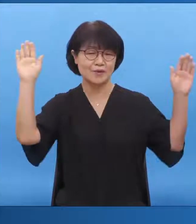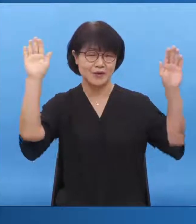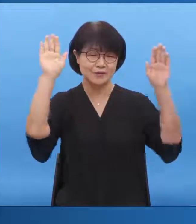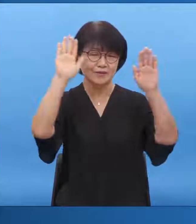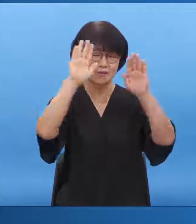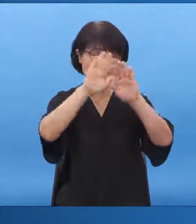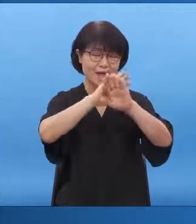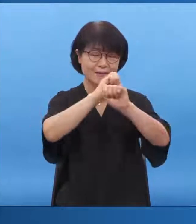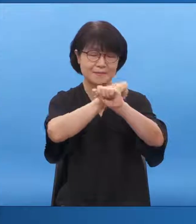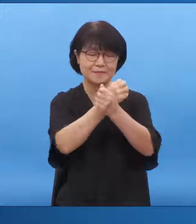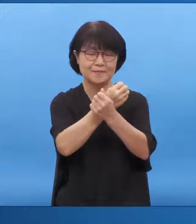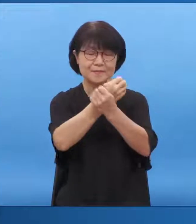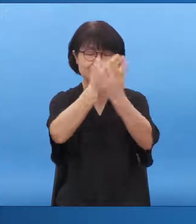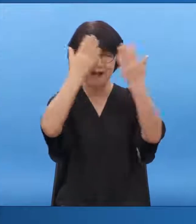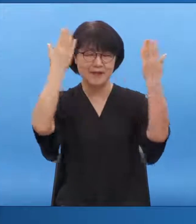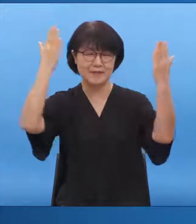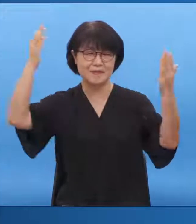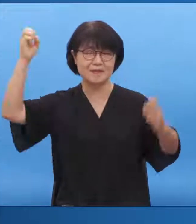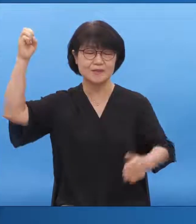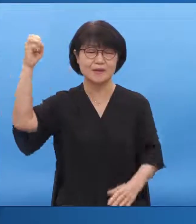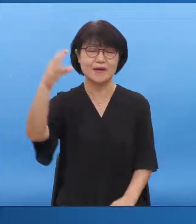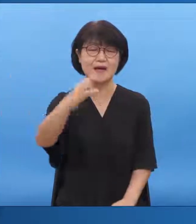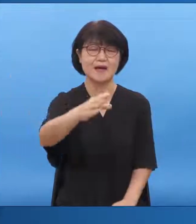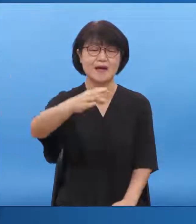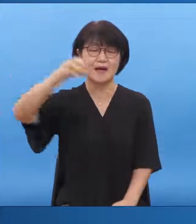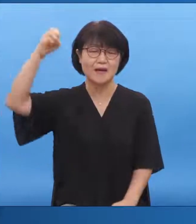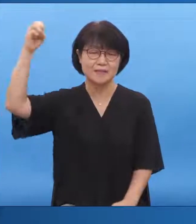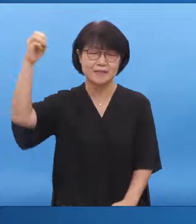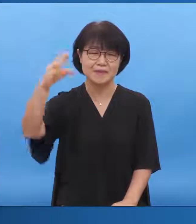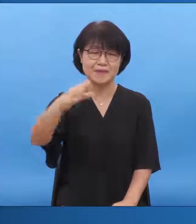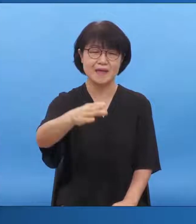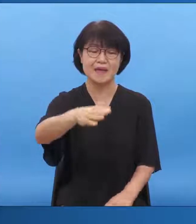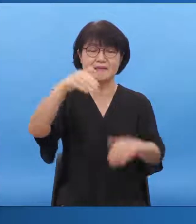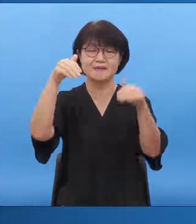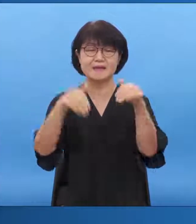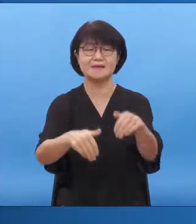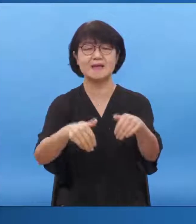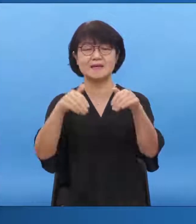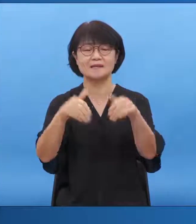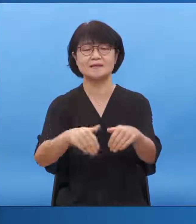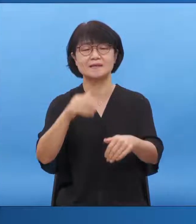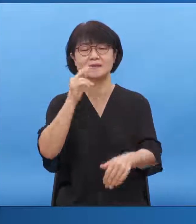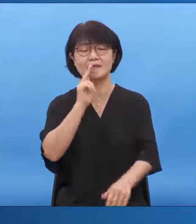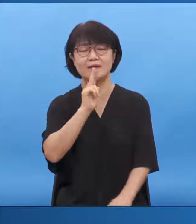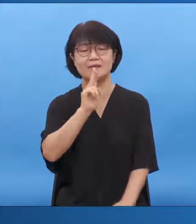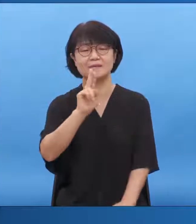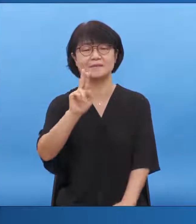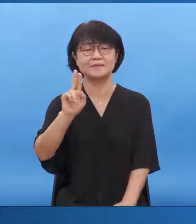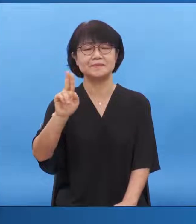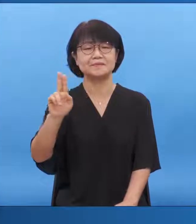죄로 어둠 밤 밝게 비춰라. 빛의 사자들이여